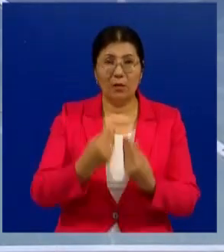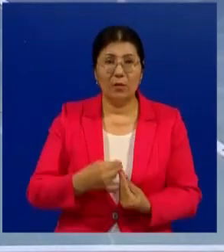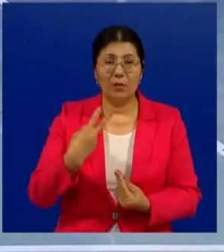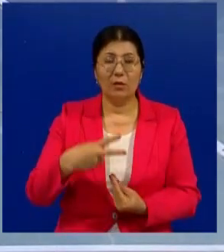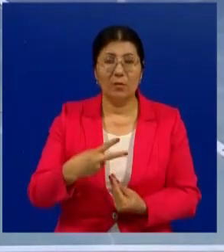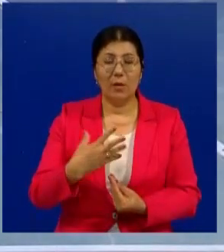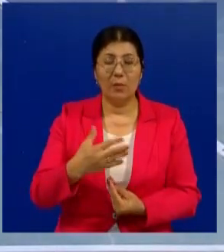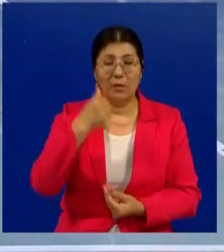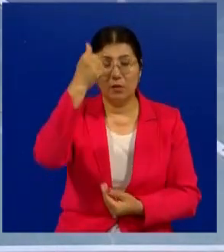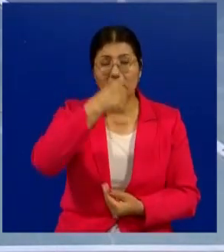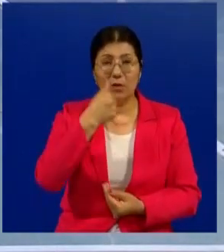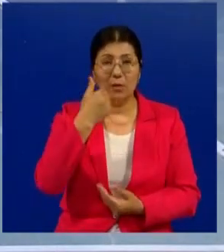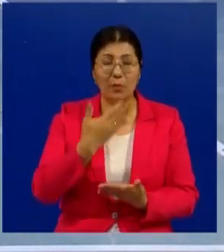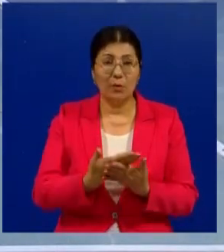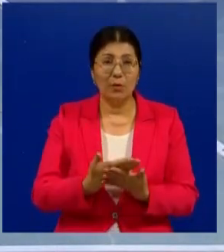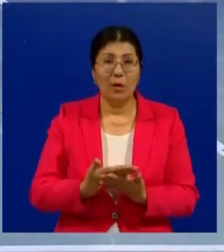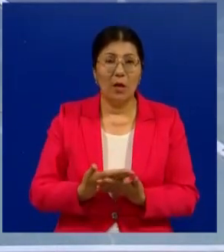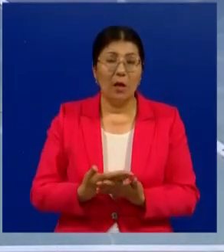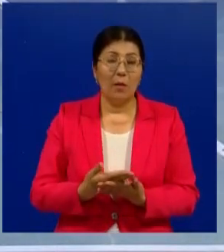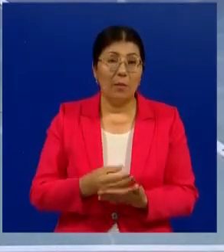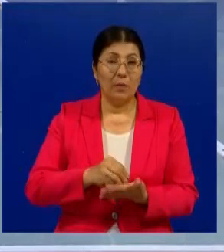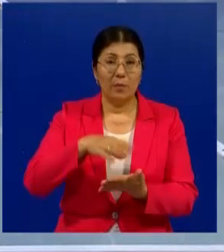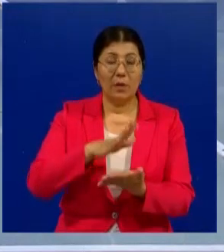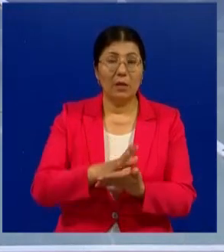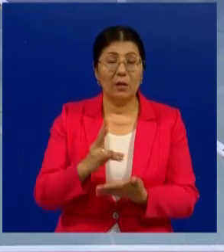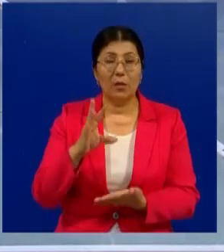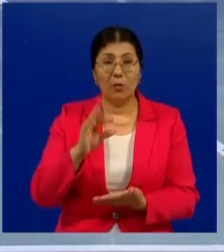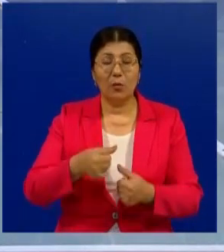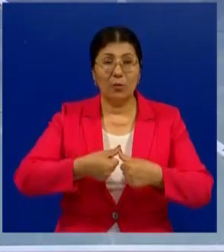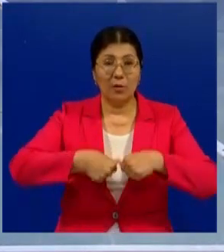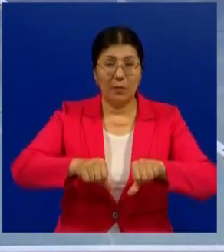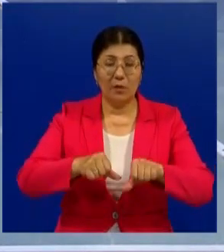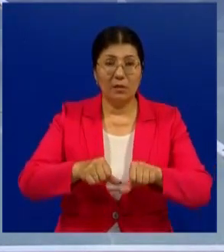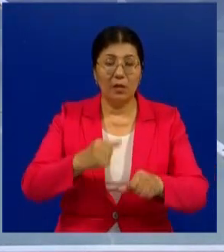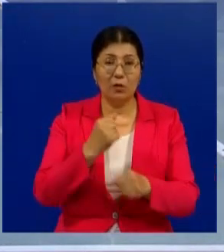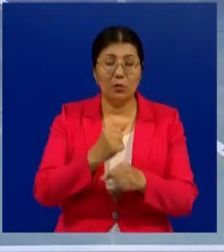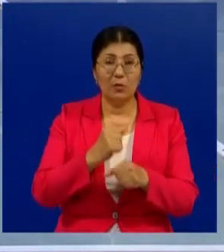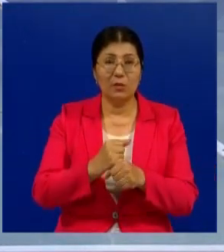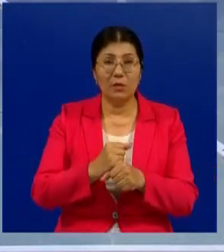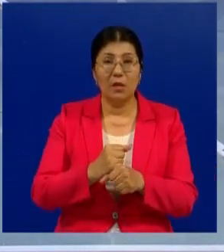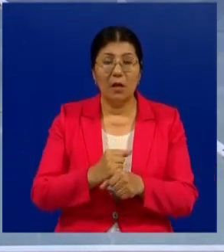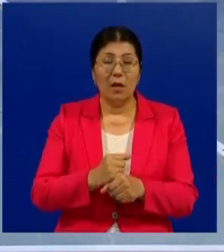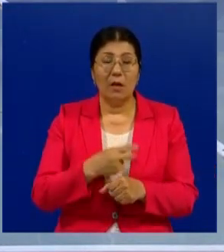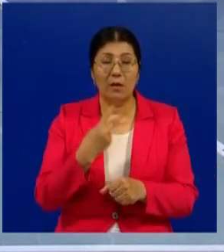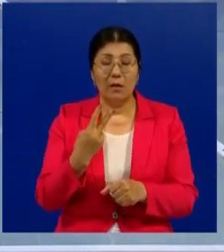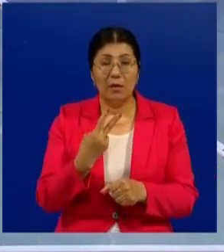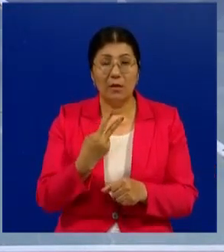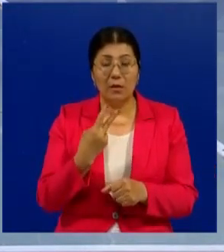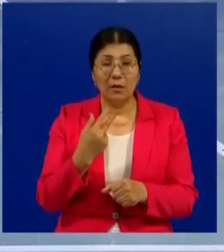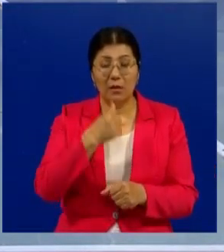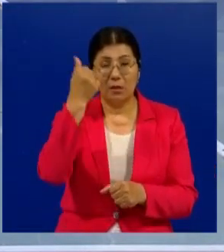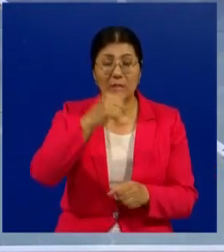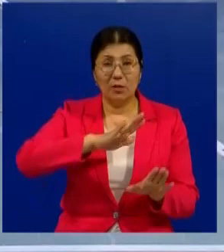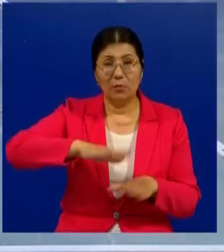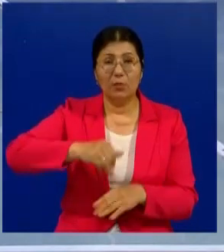бұрын бекітілді, бірақ мына комиссияның жұмысын, ақтау жұмысын мысалы бекіткенімізге міне 1-2 жыл ғана болды. Неге осылай кешігіп бастадық біз жұмысты? Кешігіп